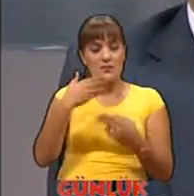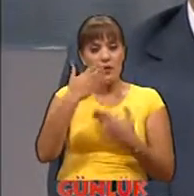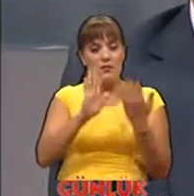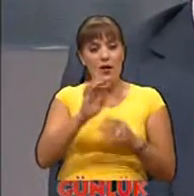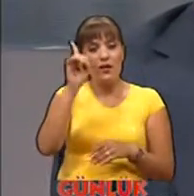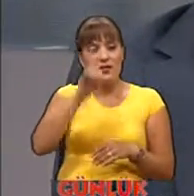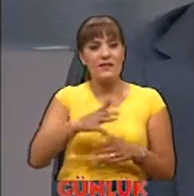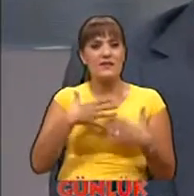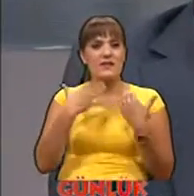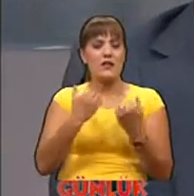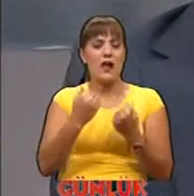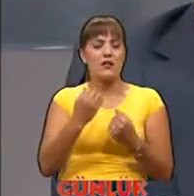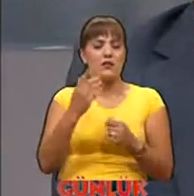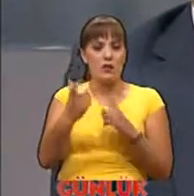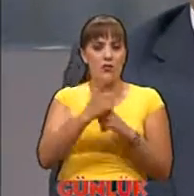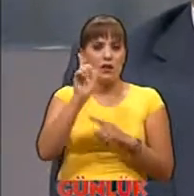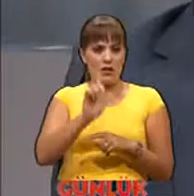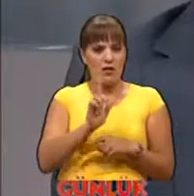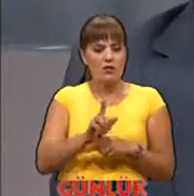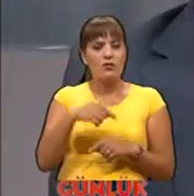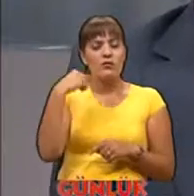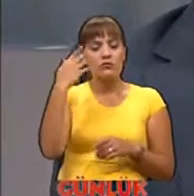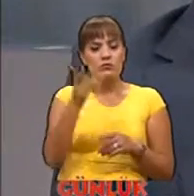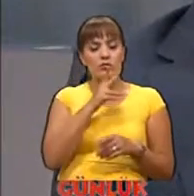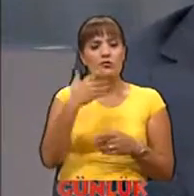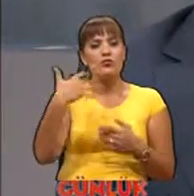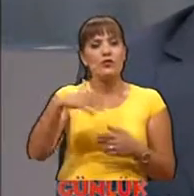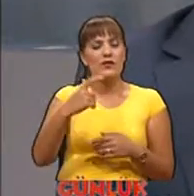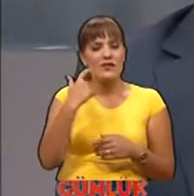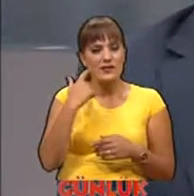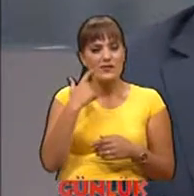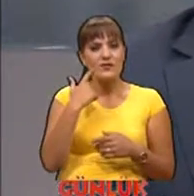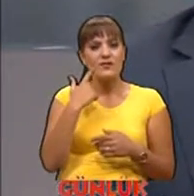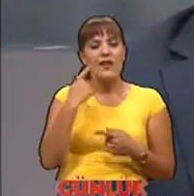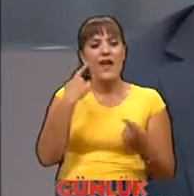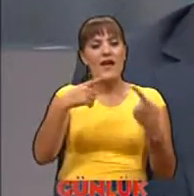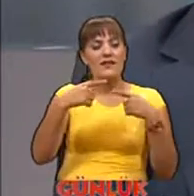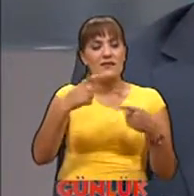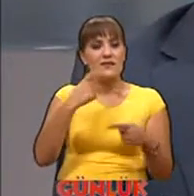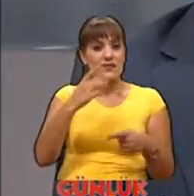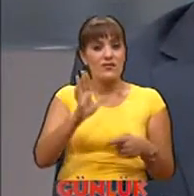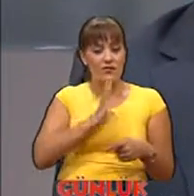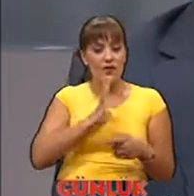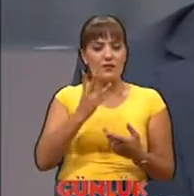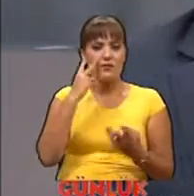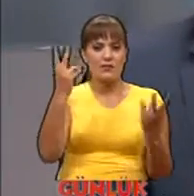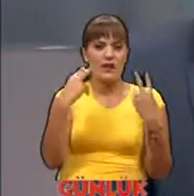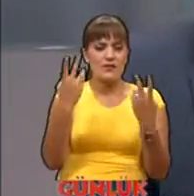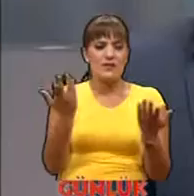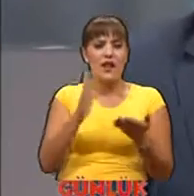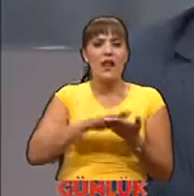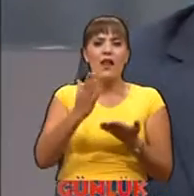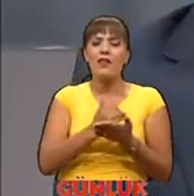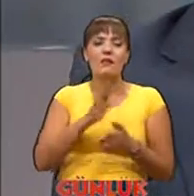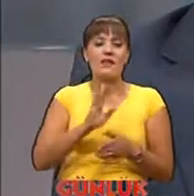estetiğe geçmeden önce ilk önce sağlığı yerine getirmemiz gerekiyor. Sonuçta çürük dişler, işte eksik dişler varken hani esteti zaten